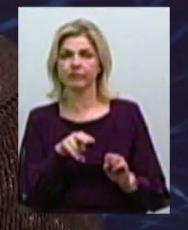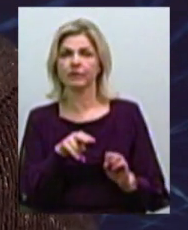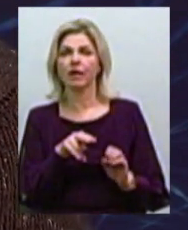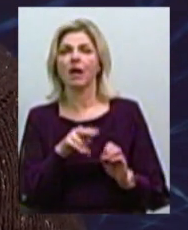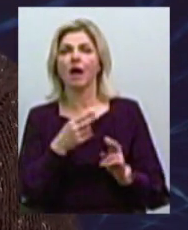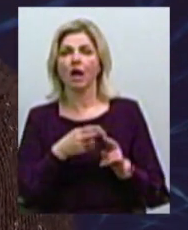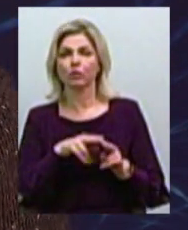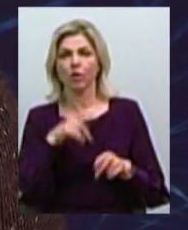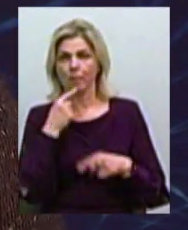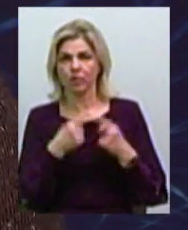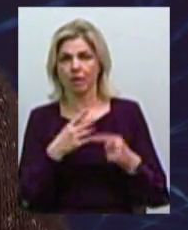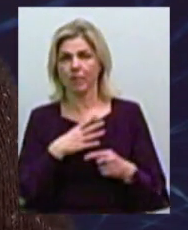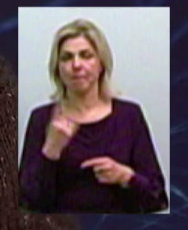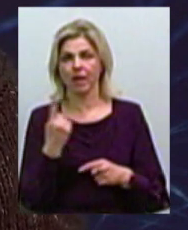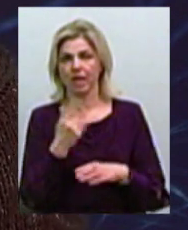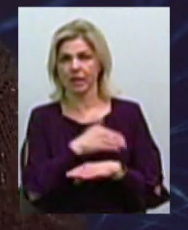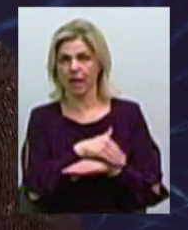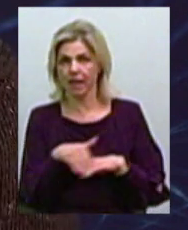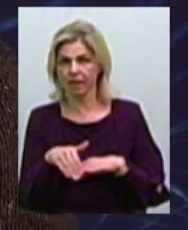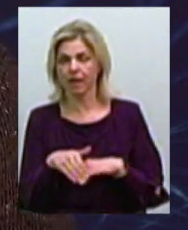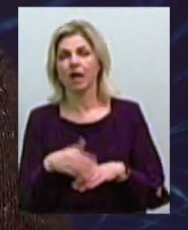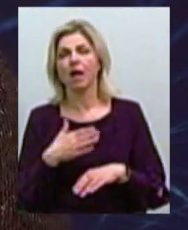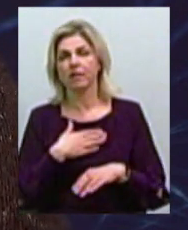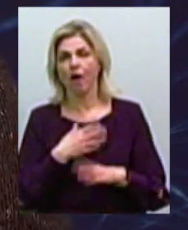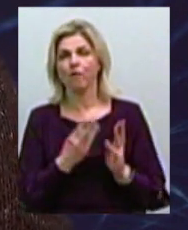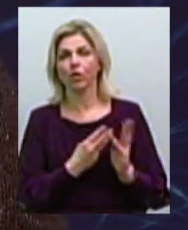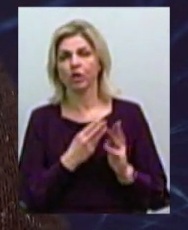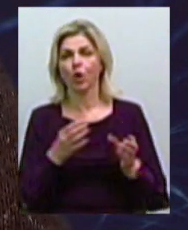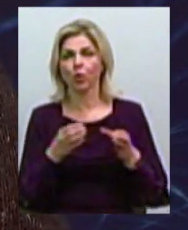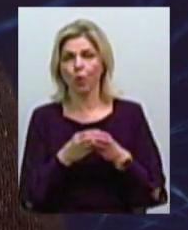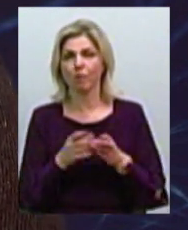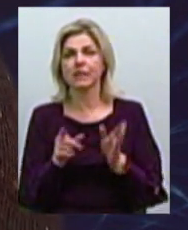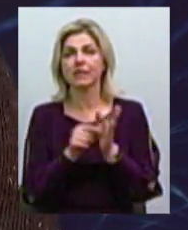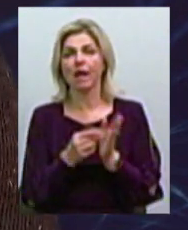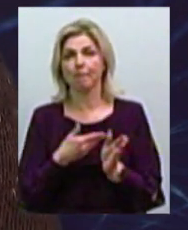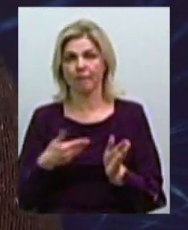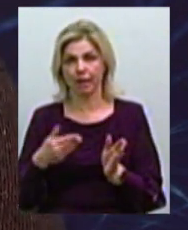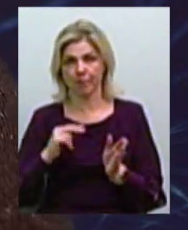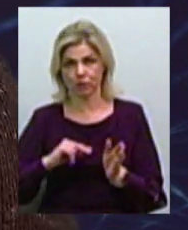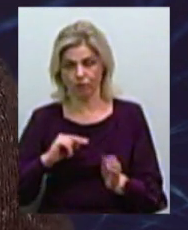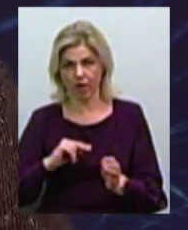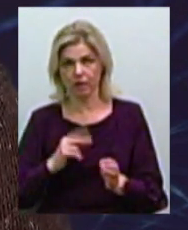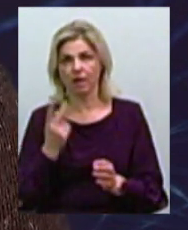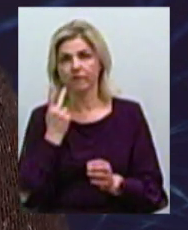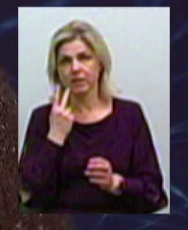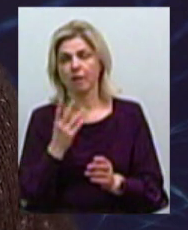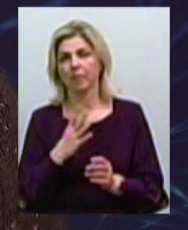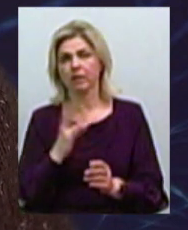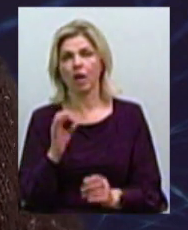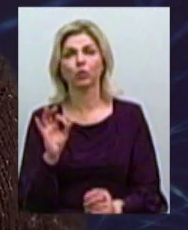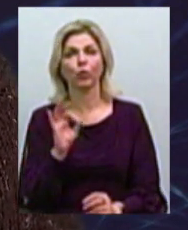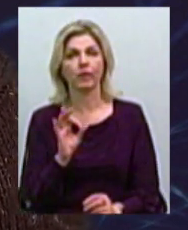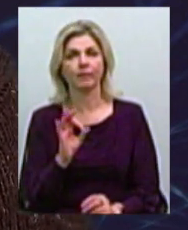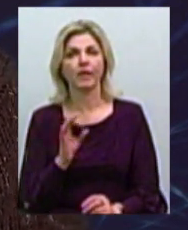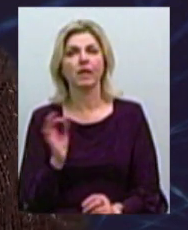був на передній лінії. Ну, принаймні, наші волонтерські групи, з якими ми працювали, от ми завжди працювали на нулі. Тобто